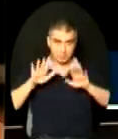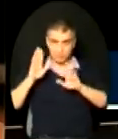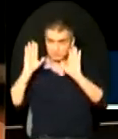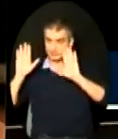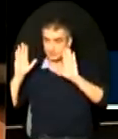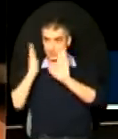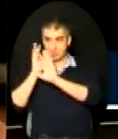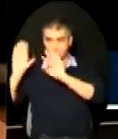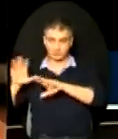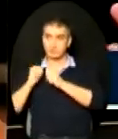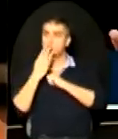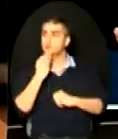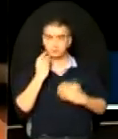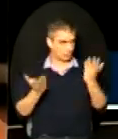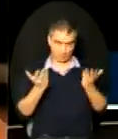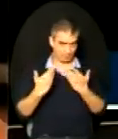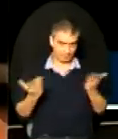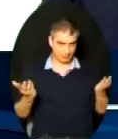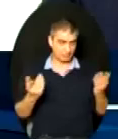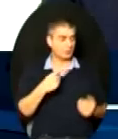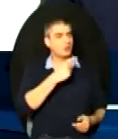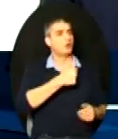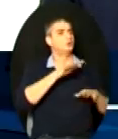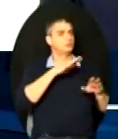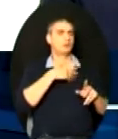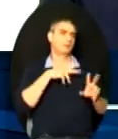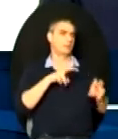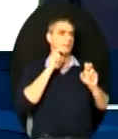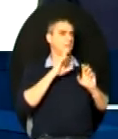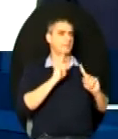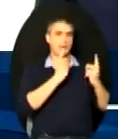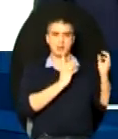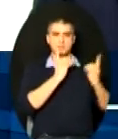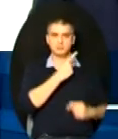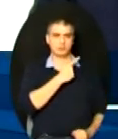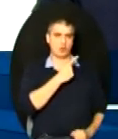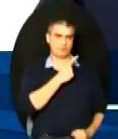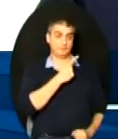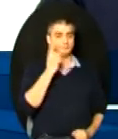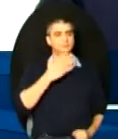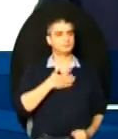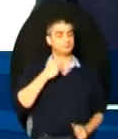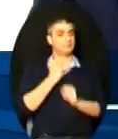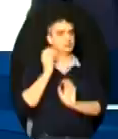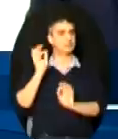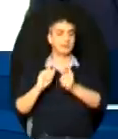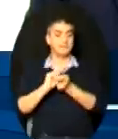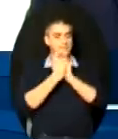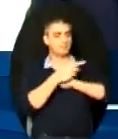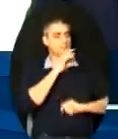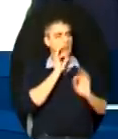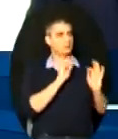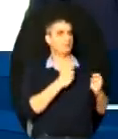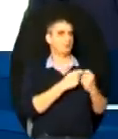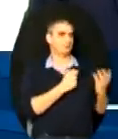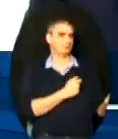הטרור היהודי? ראש הממשלה ניצל בצורה צינית את האירוע שקרה בדיזנגוף. ולדעתי בחר להסיט במקום לדבר לעניין,